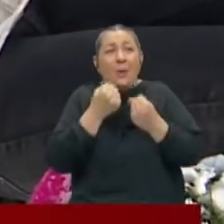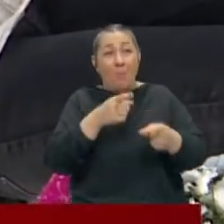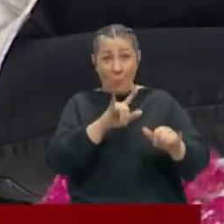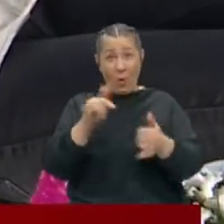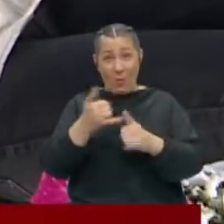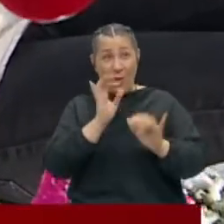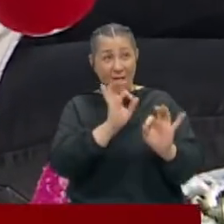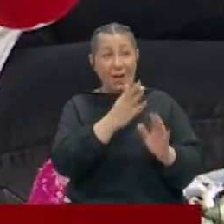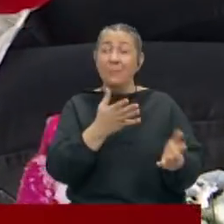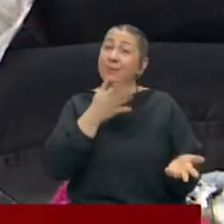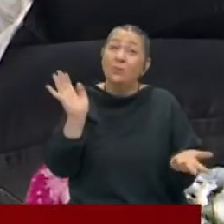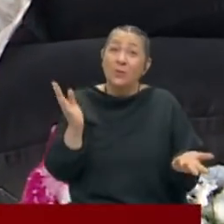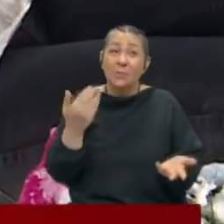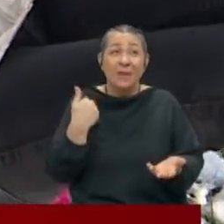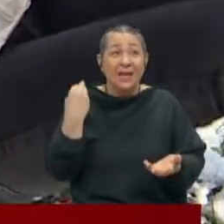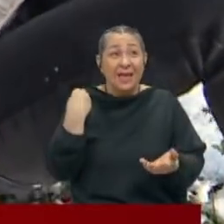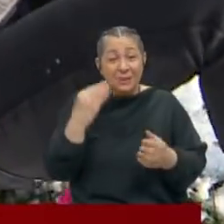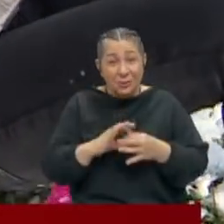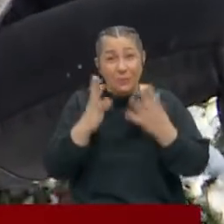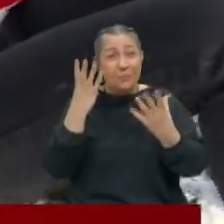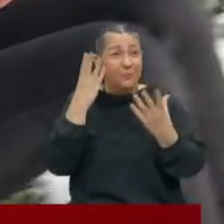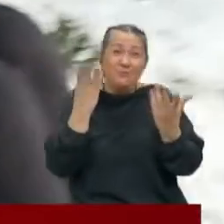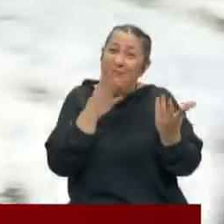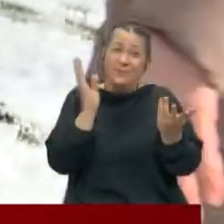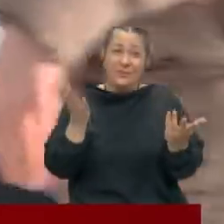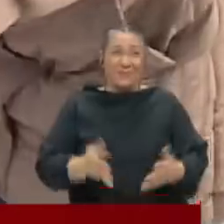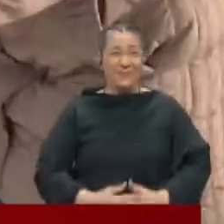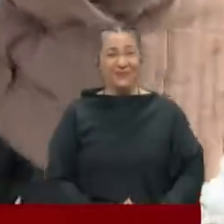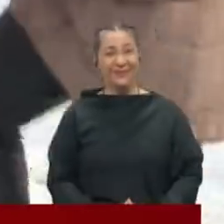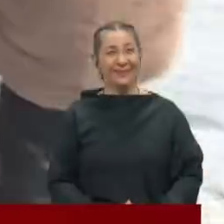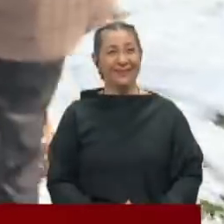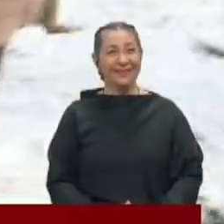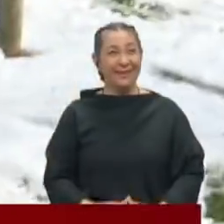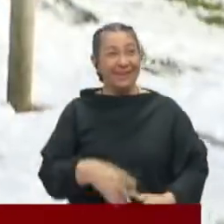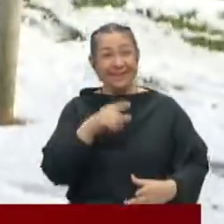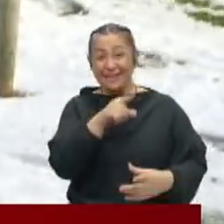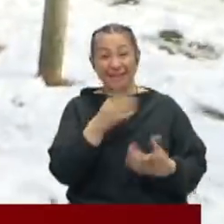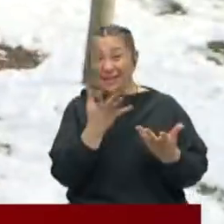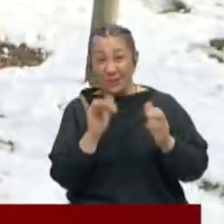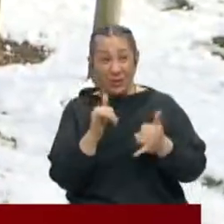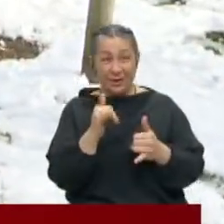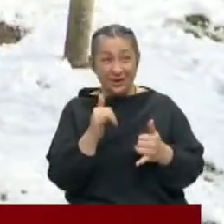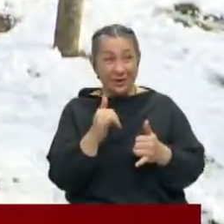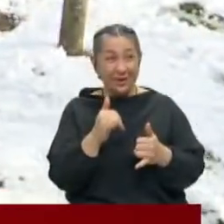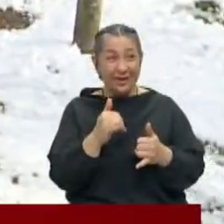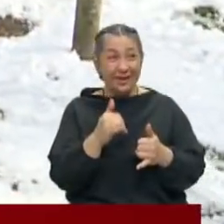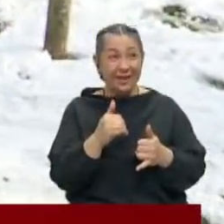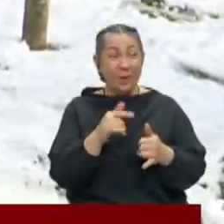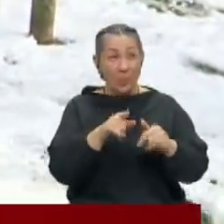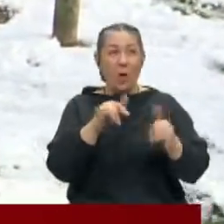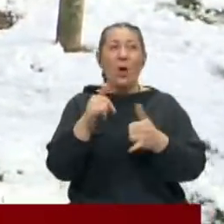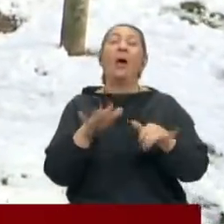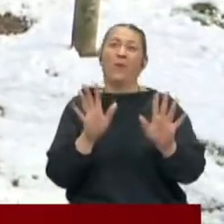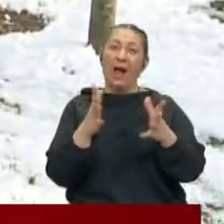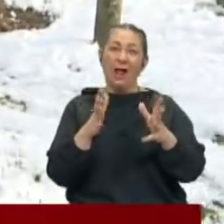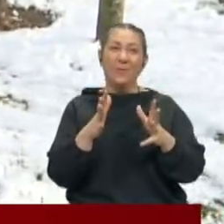mi oynanıyor kar? İşte bilmiyorum ben yeni çözdüğüm için. Siz sizce nasıl oynanıyor? Çekemedim. Öyle